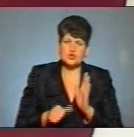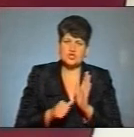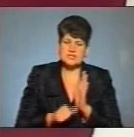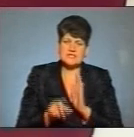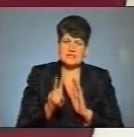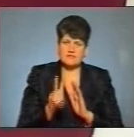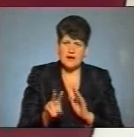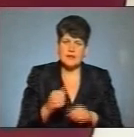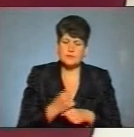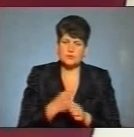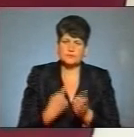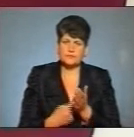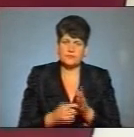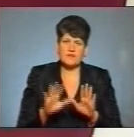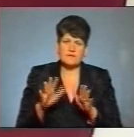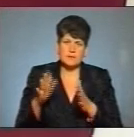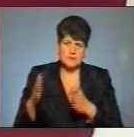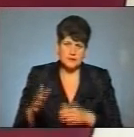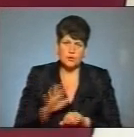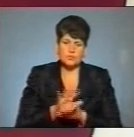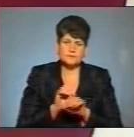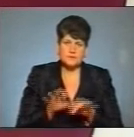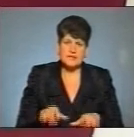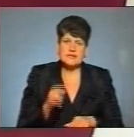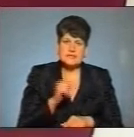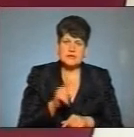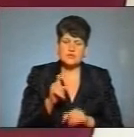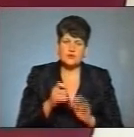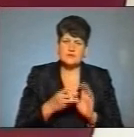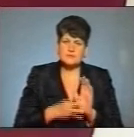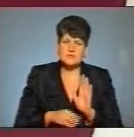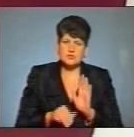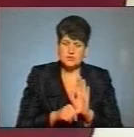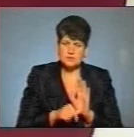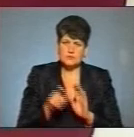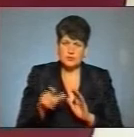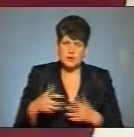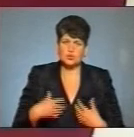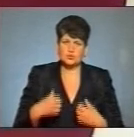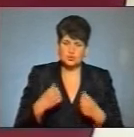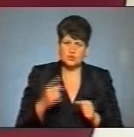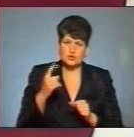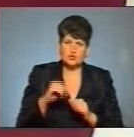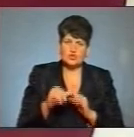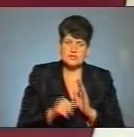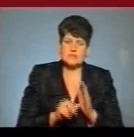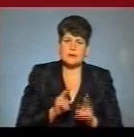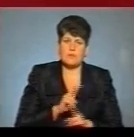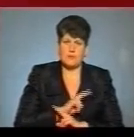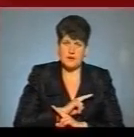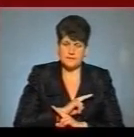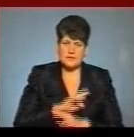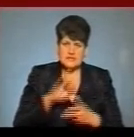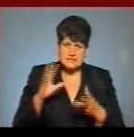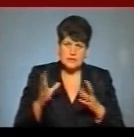4662 лабораторно підтверджених випадків COVID-19. З них 186 пацієнтів одужали, 116 померли.